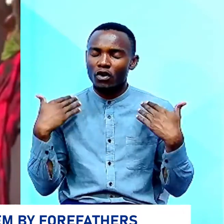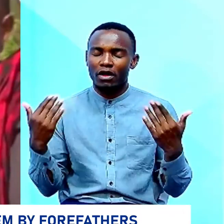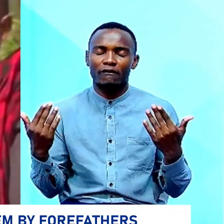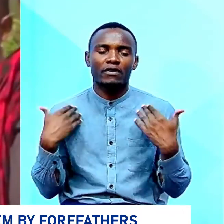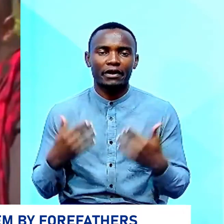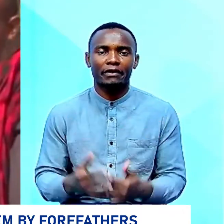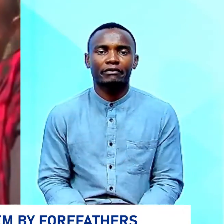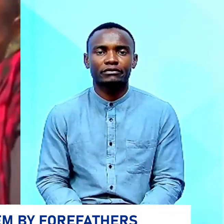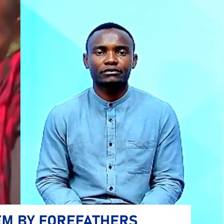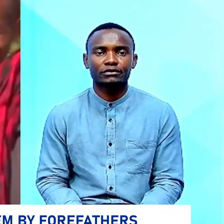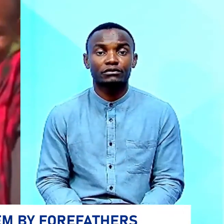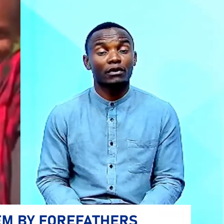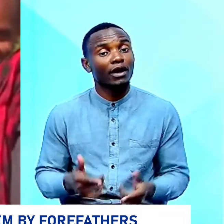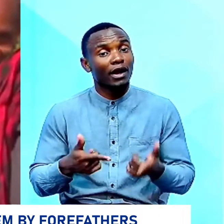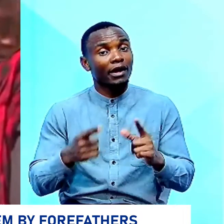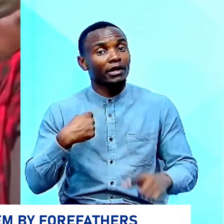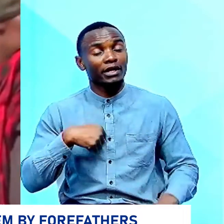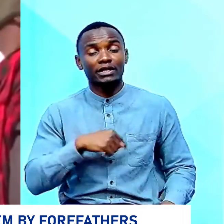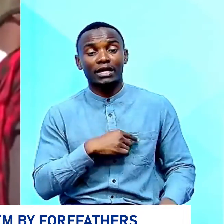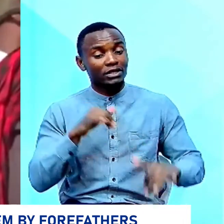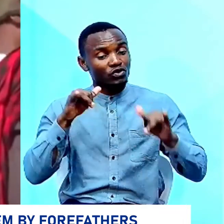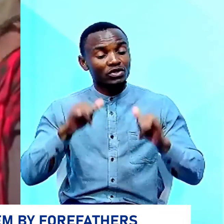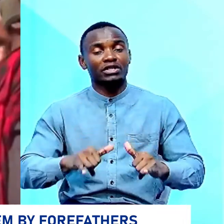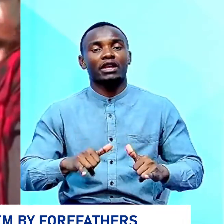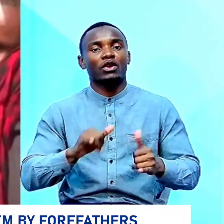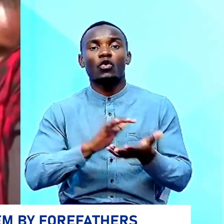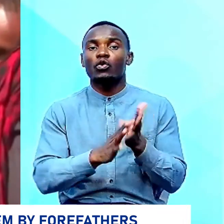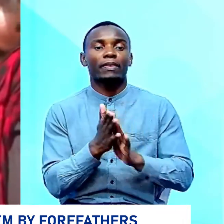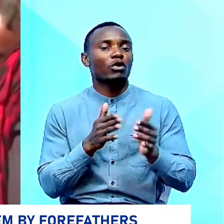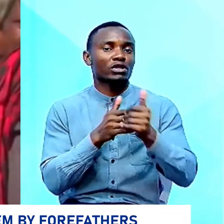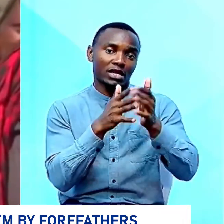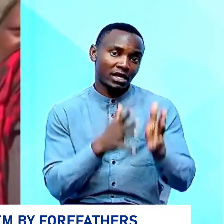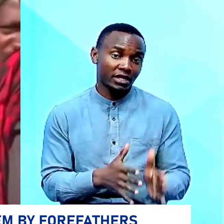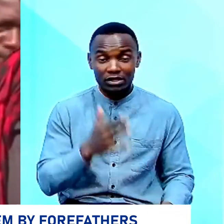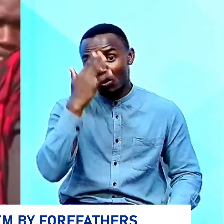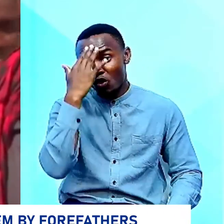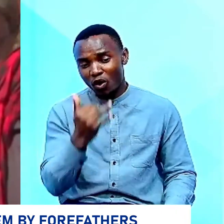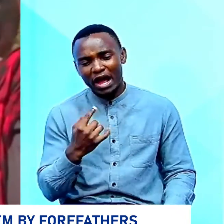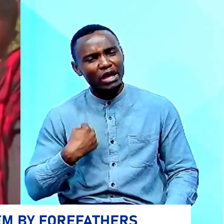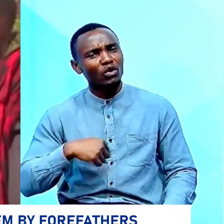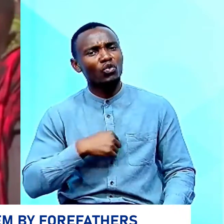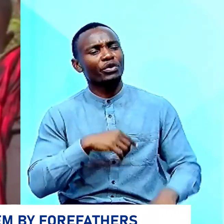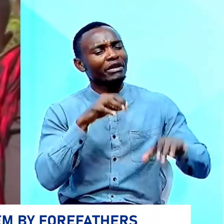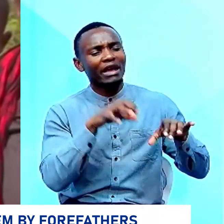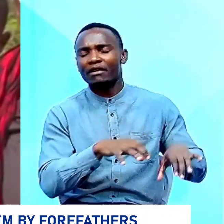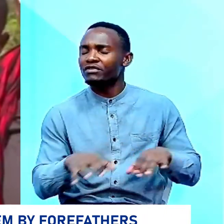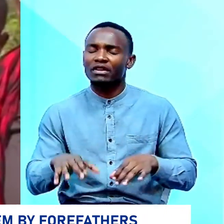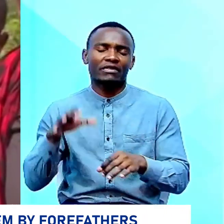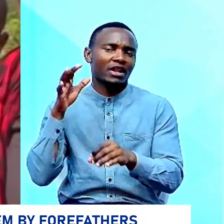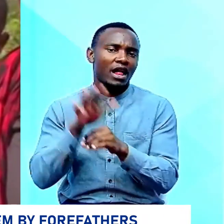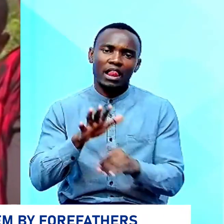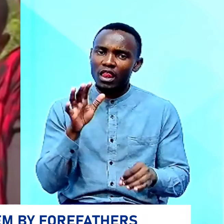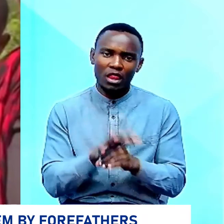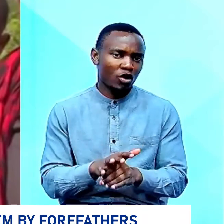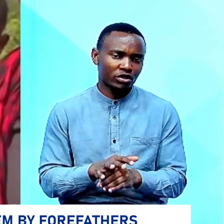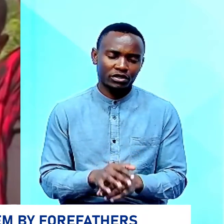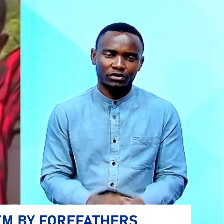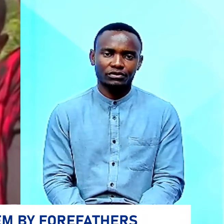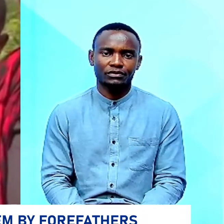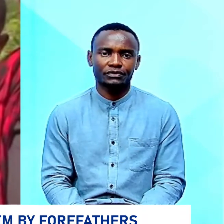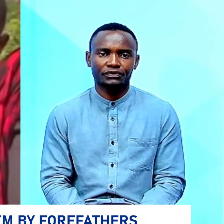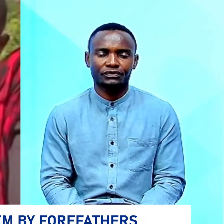Wacha tukae kama watu ambao hawana viongozi. Kwa sababu tumenyanyaswa kwa muda. Na saa hii visasi